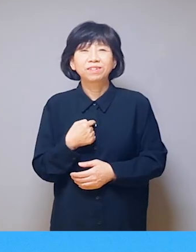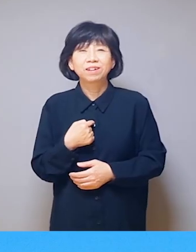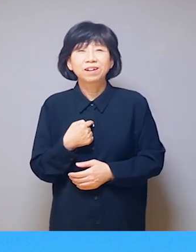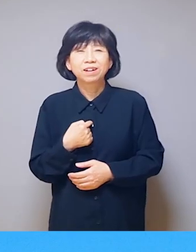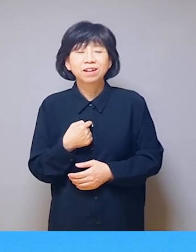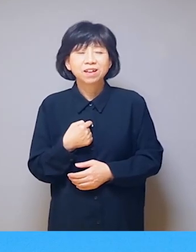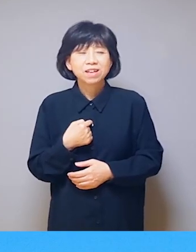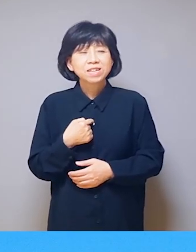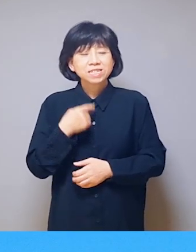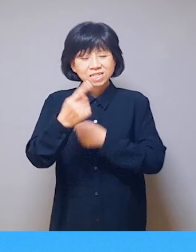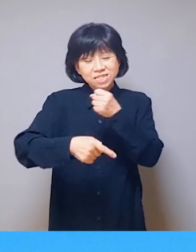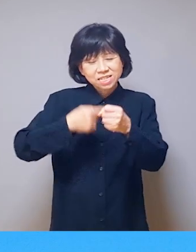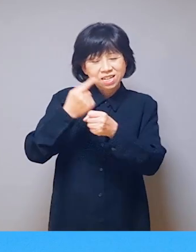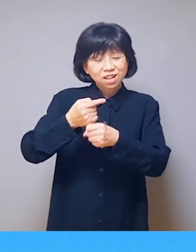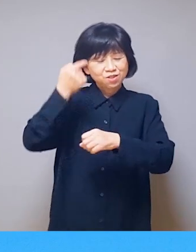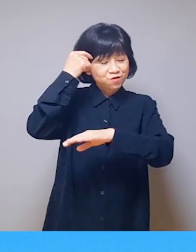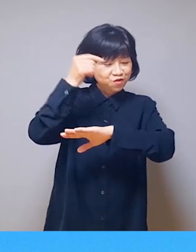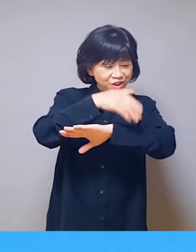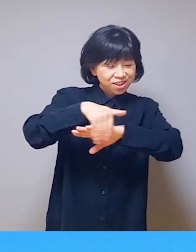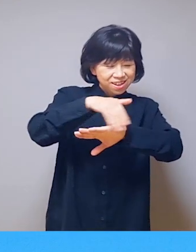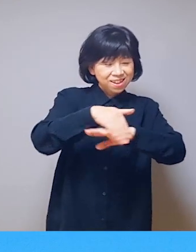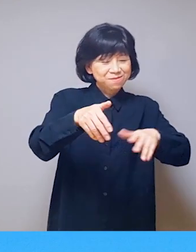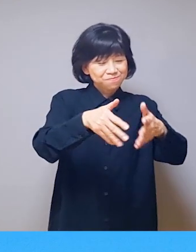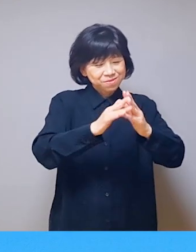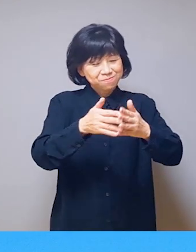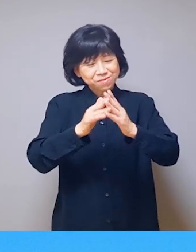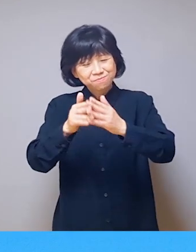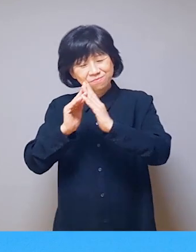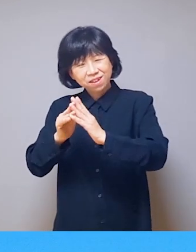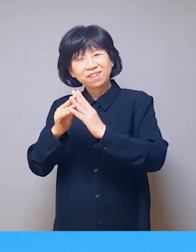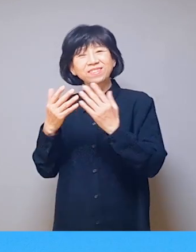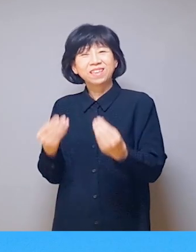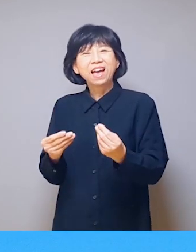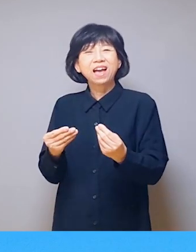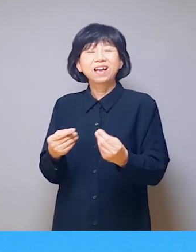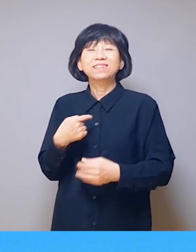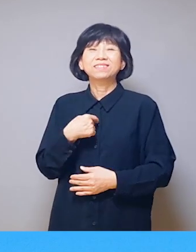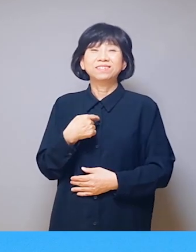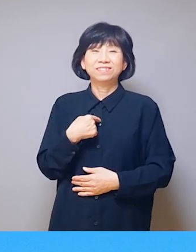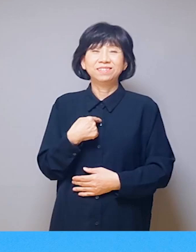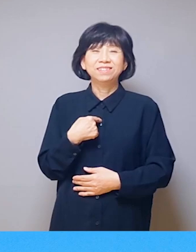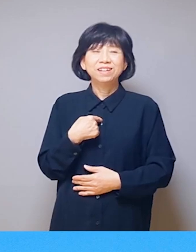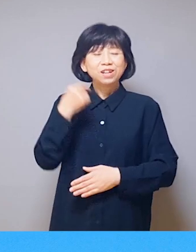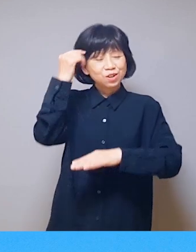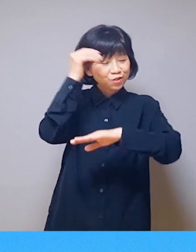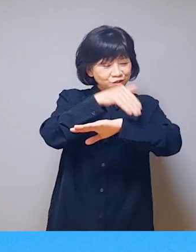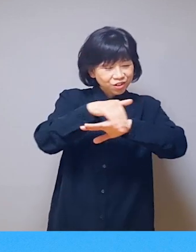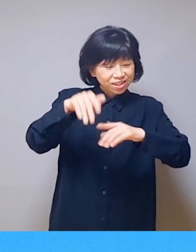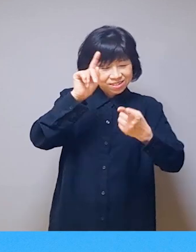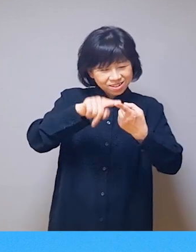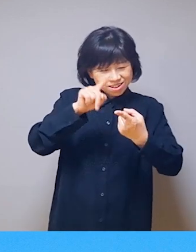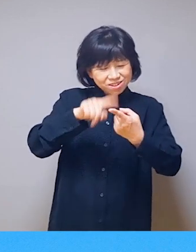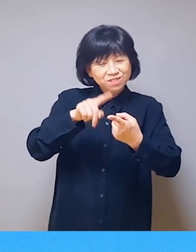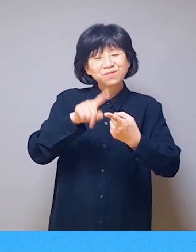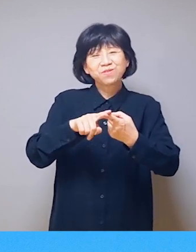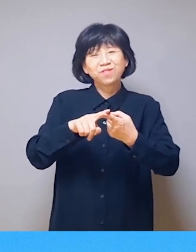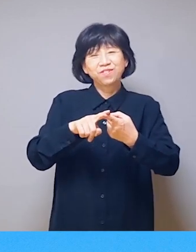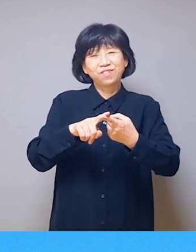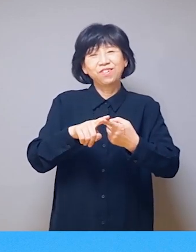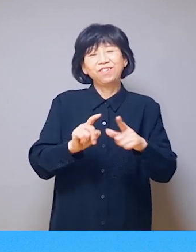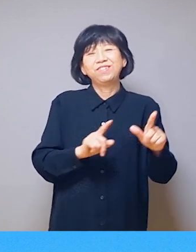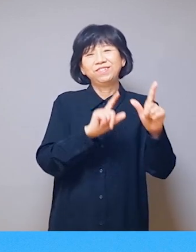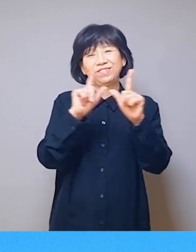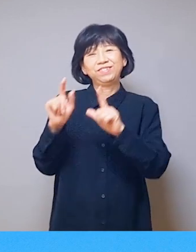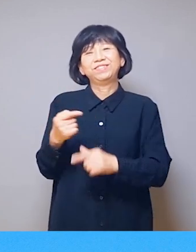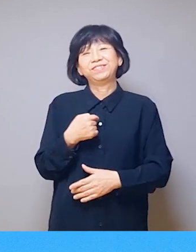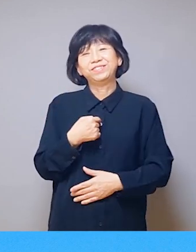1년을 다 계획해야 돼요. 어디 갈 일 있으면 거기 다 계획이 짜여 있어야 돼요.